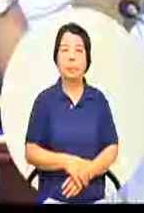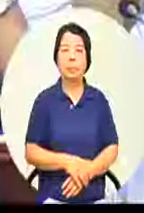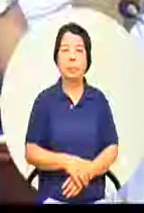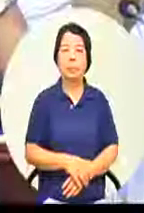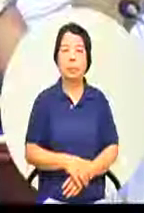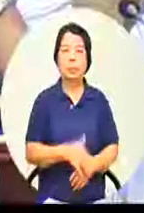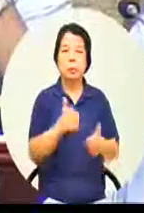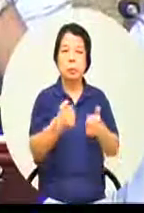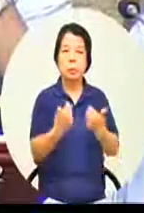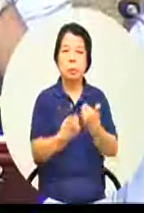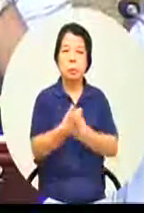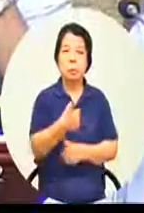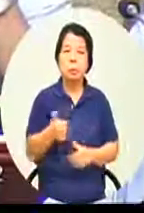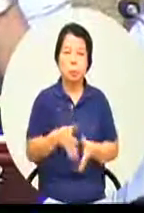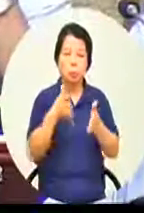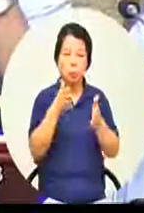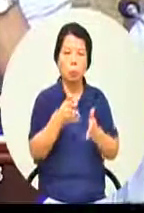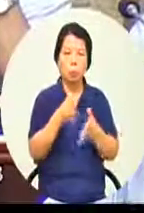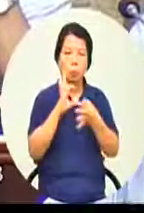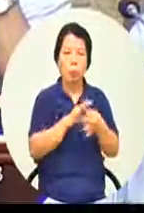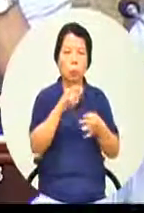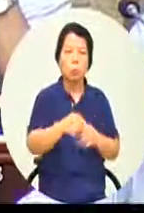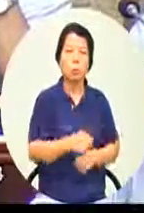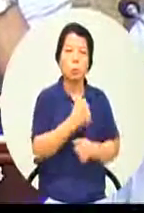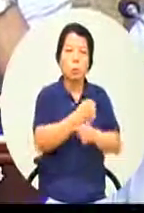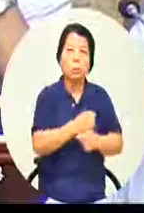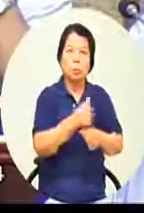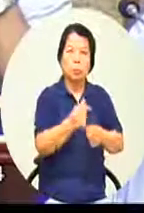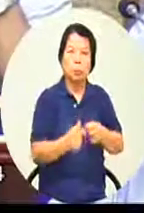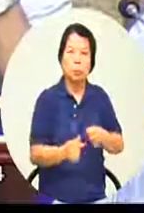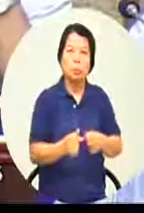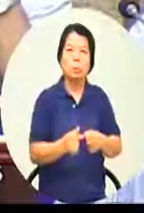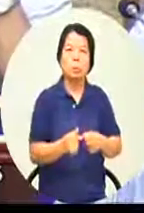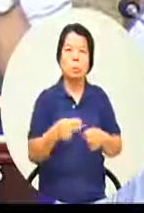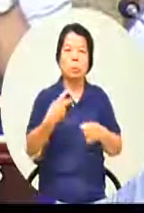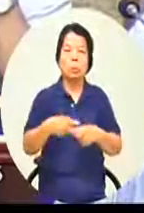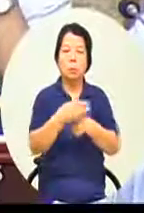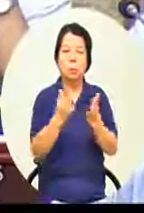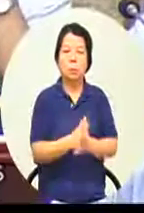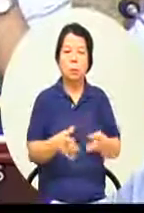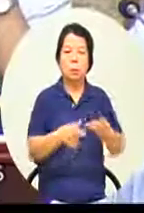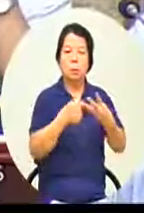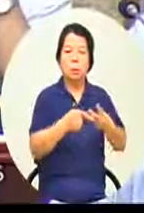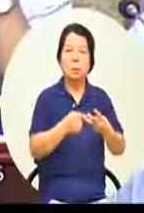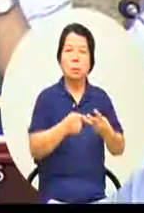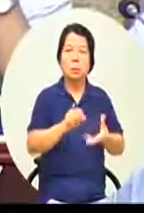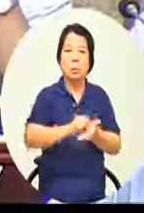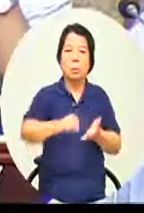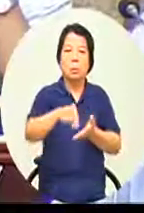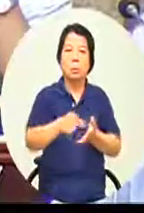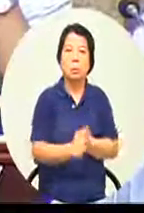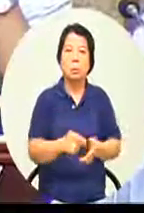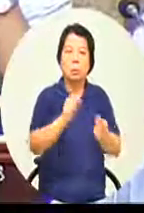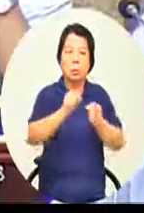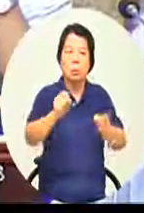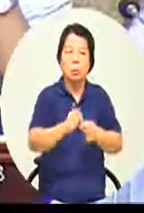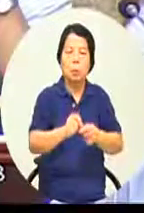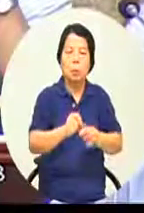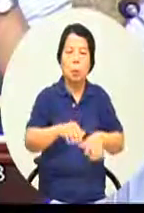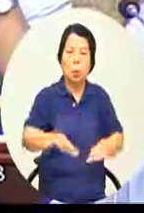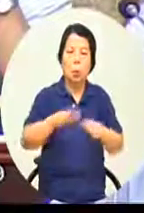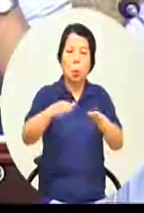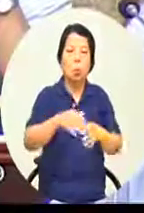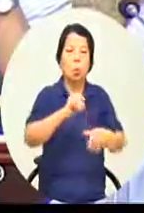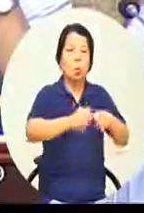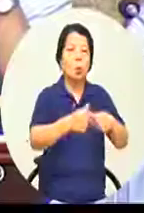员哦。那有关这一部分，驳二的部分是商标的部分了，那我们商标的部分，因为之前其实长荣的部分是都没事做，那所以